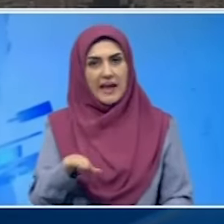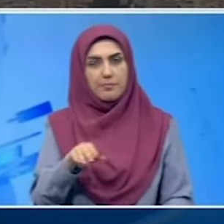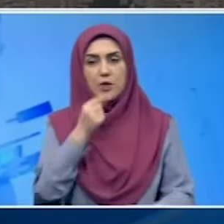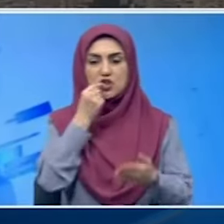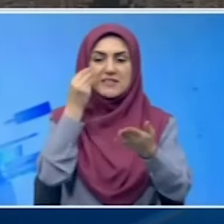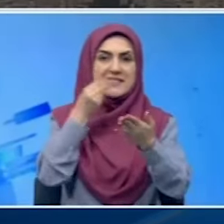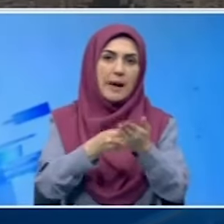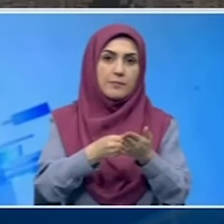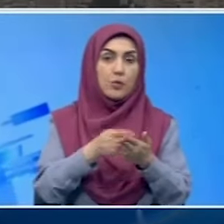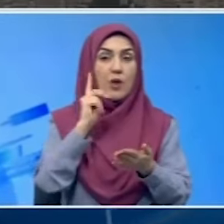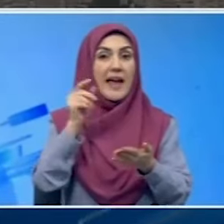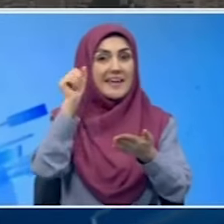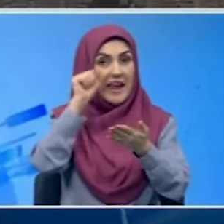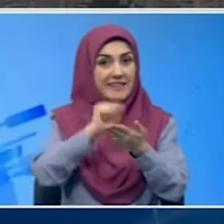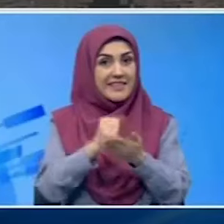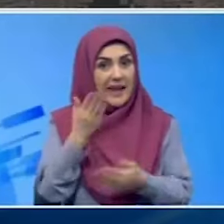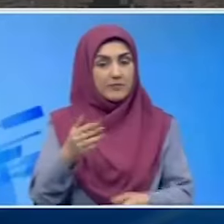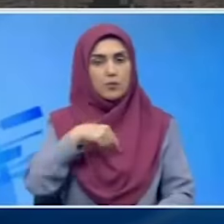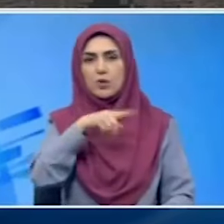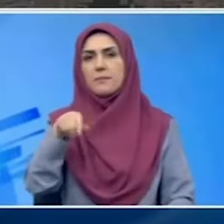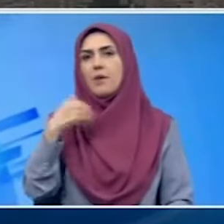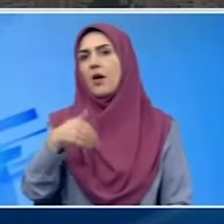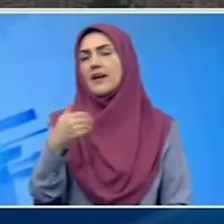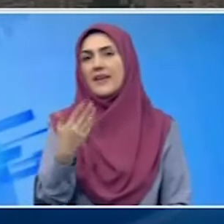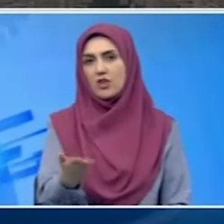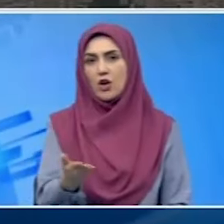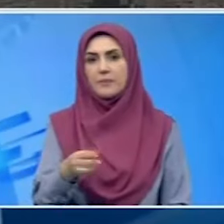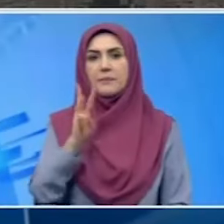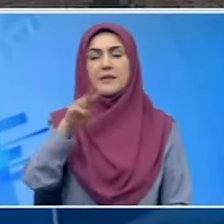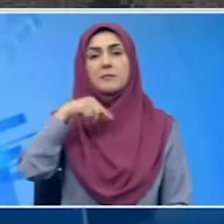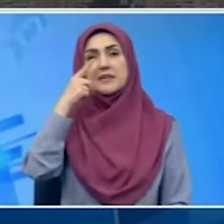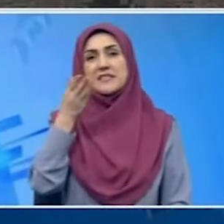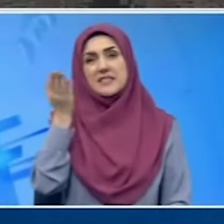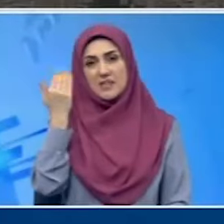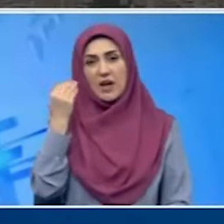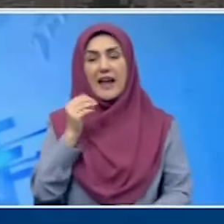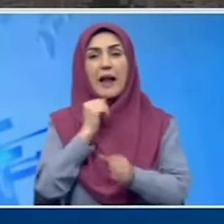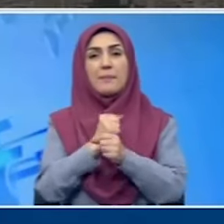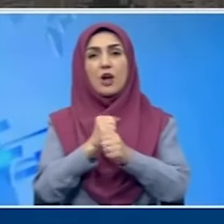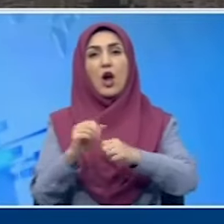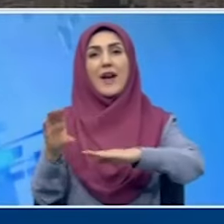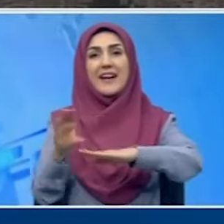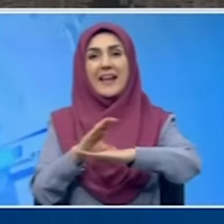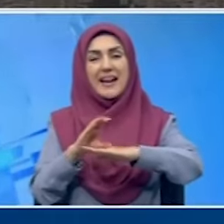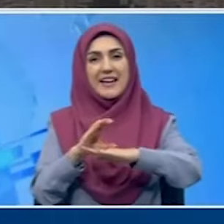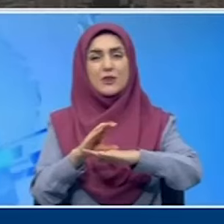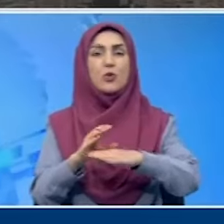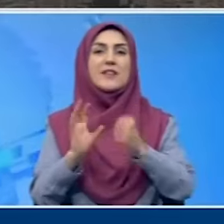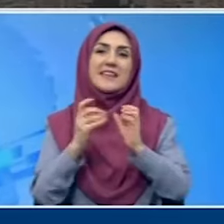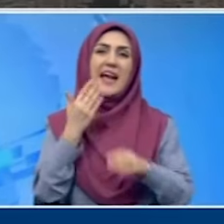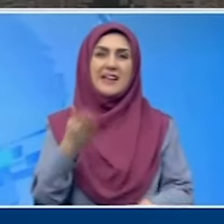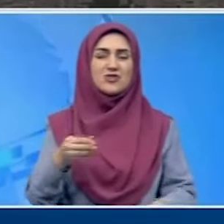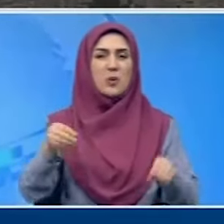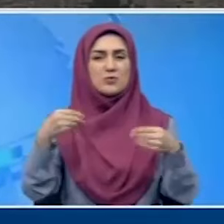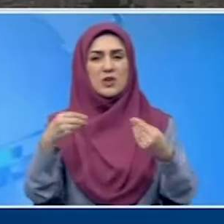سند الکترونیکی اشخاص حقوقی که همین چند روز قبل ایجاد شده. از طریق بارکدی که روی سند الکترونیک هست و برای